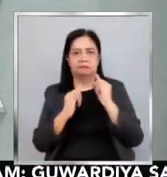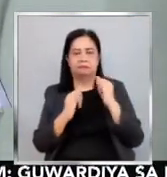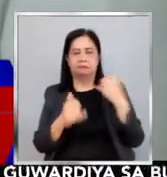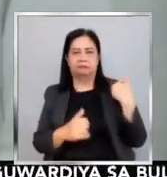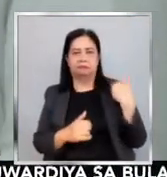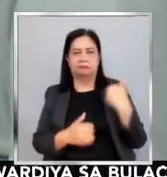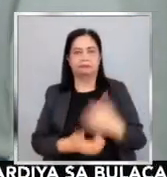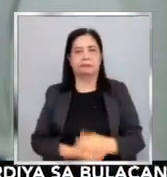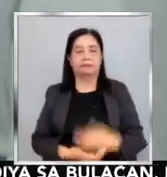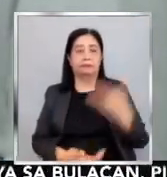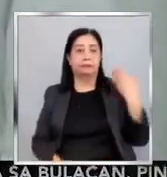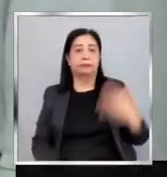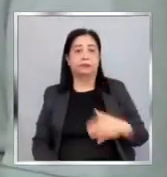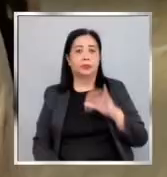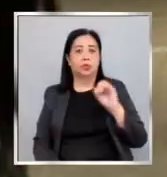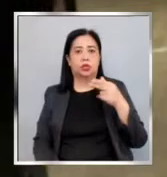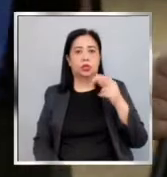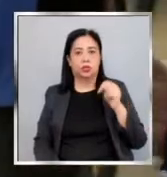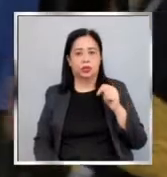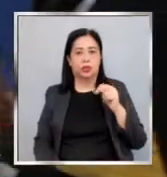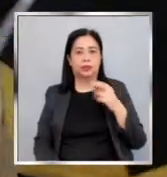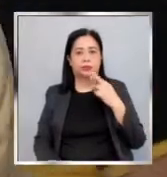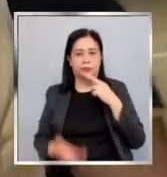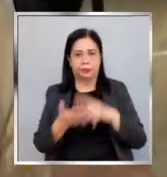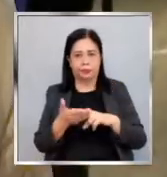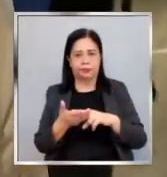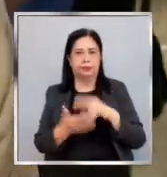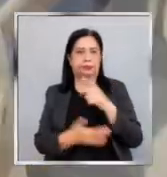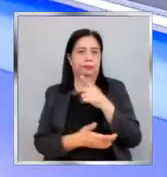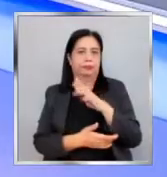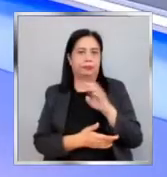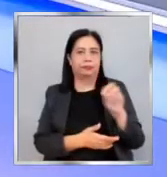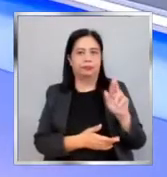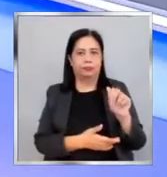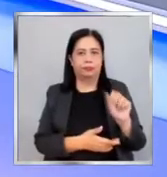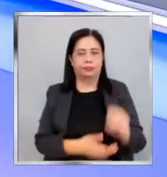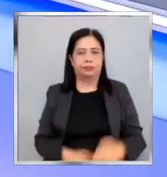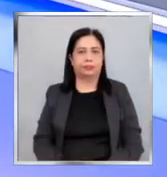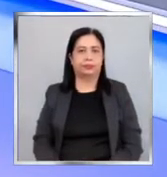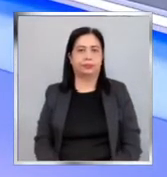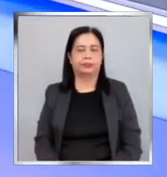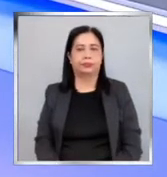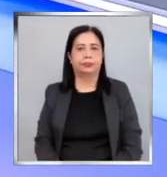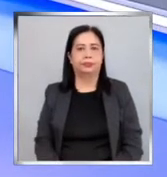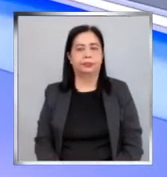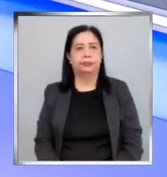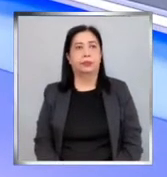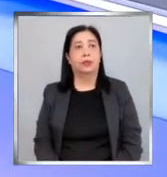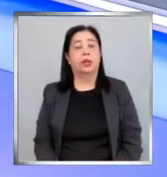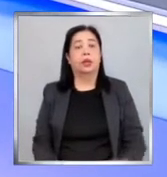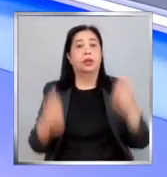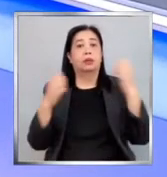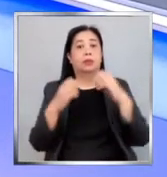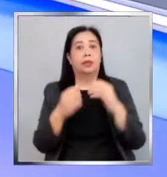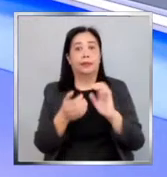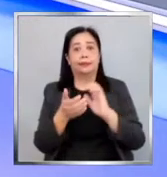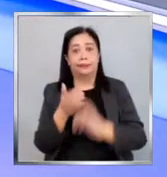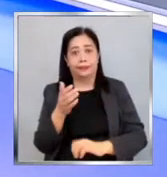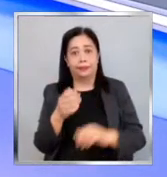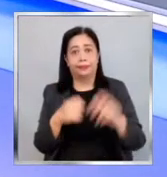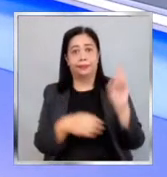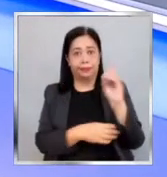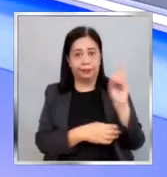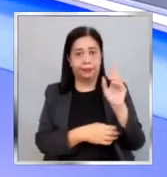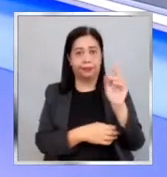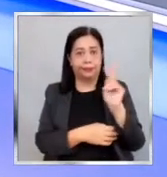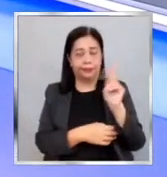John Consulta, Nakatutok, 24 Horas. Asahan ng panibagong rollback sa diesel at kerosene sa